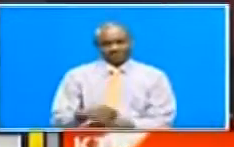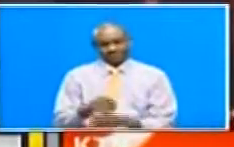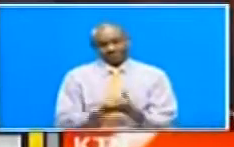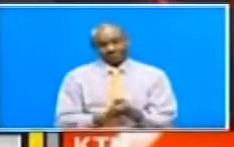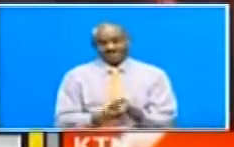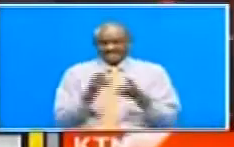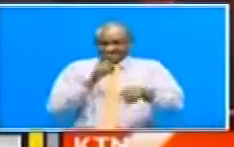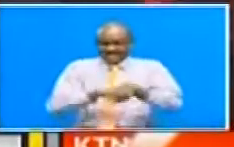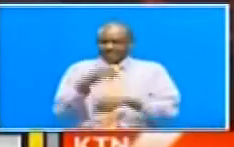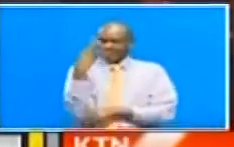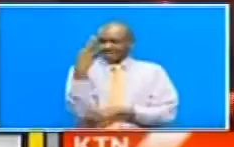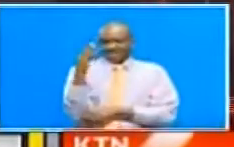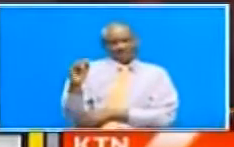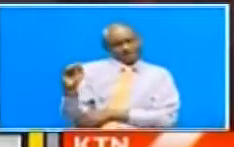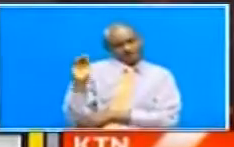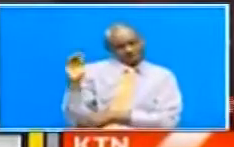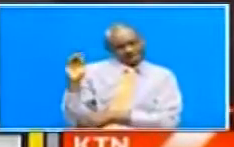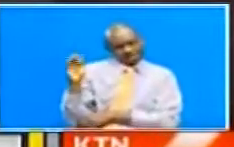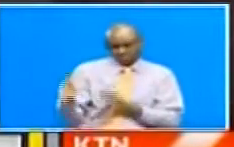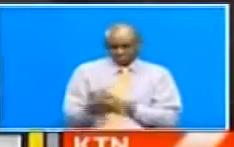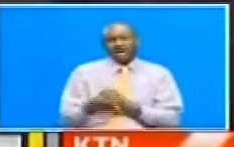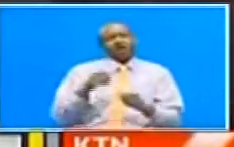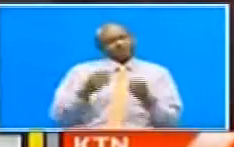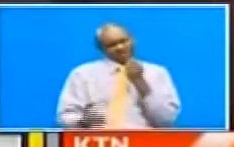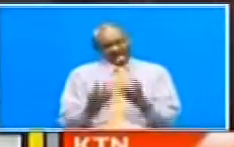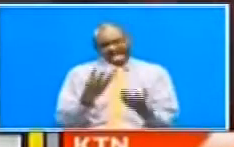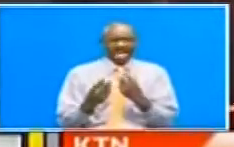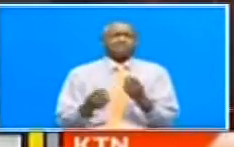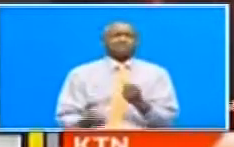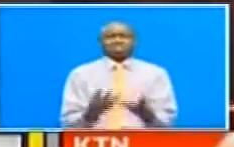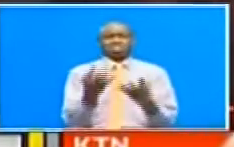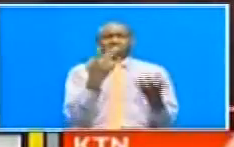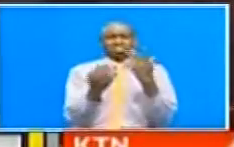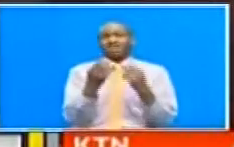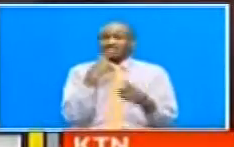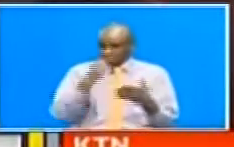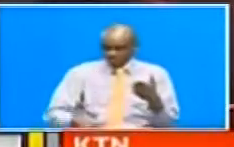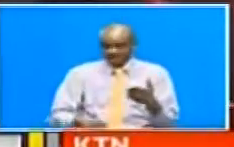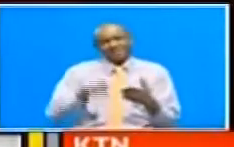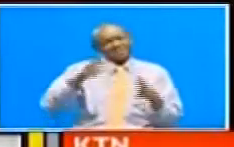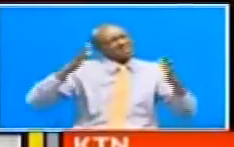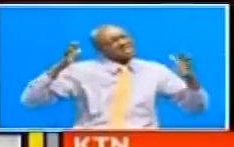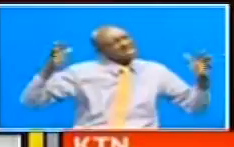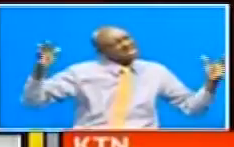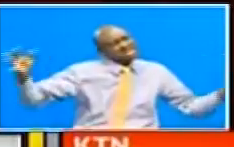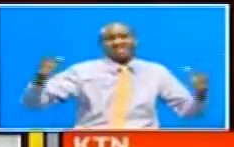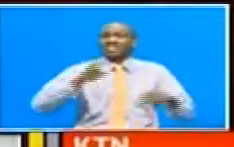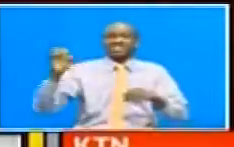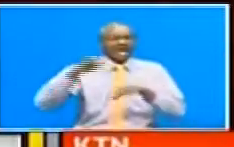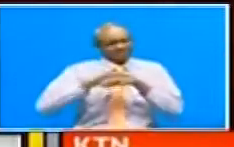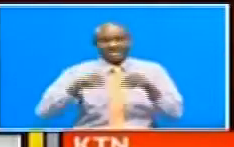Mwendo wa saa 9 alfajiri ya leo, moto mkubwa ulishuhudiwa katika soko hili linaloarifiwa kuwa kubwa zaidi kanda ya Afrika